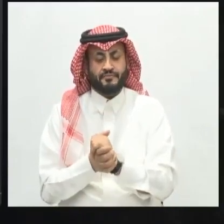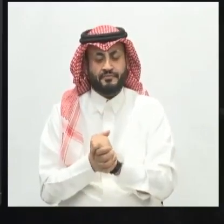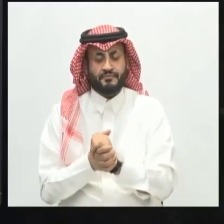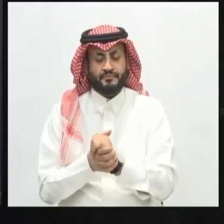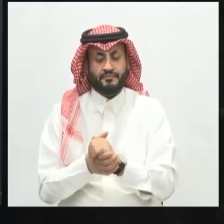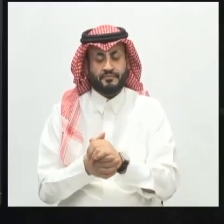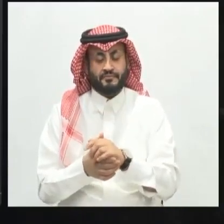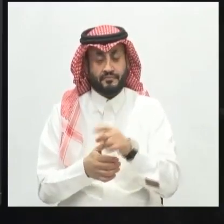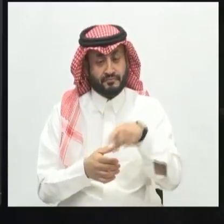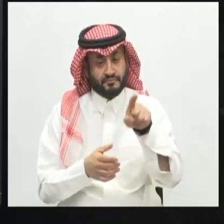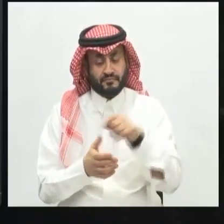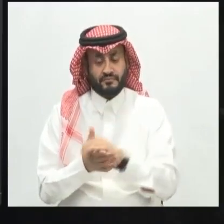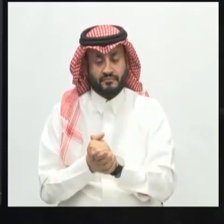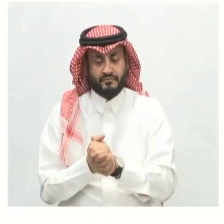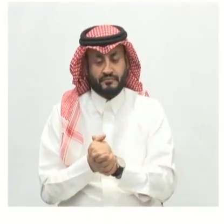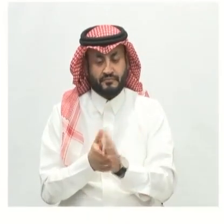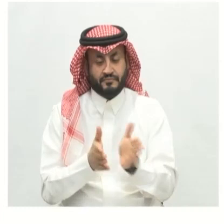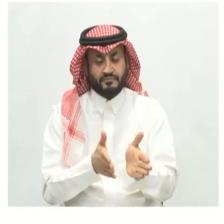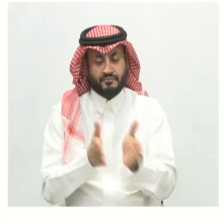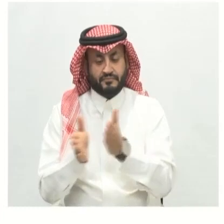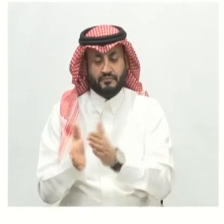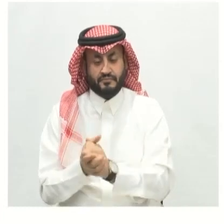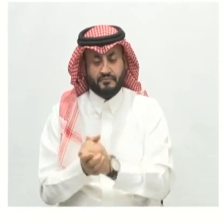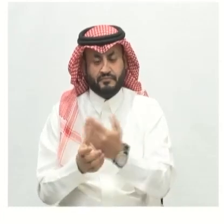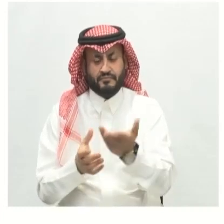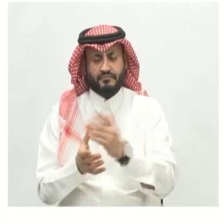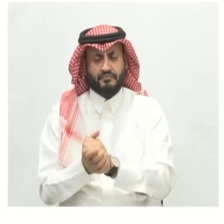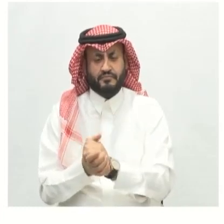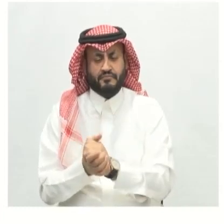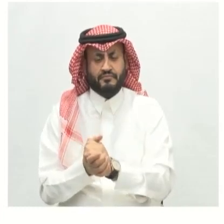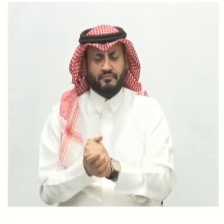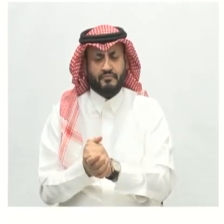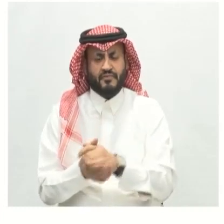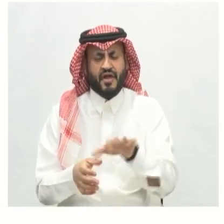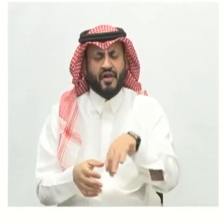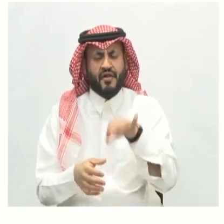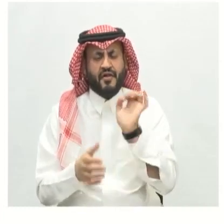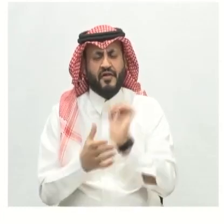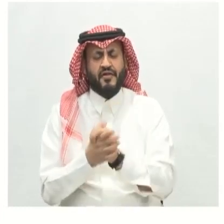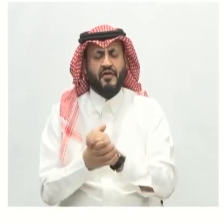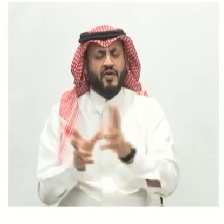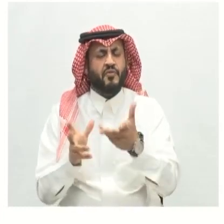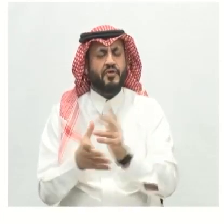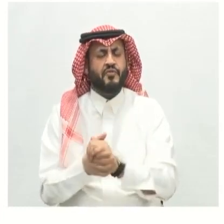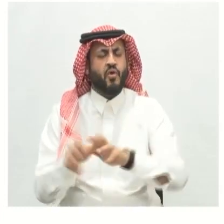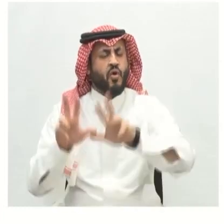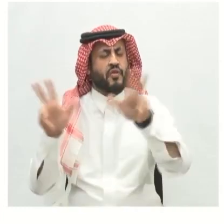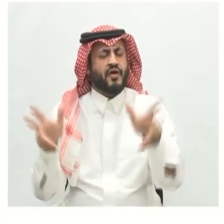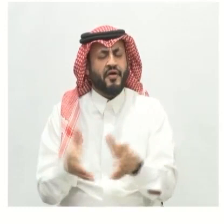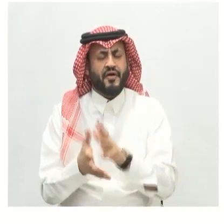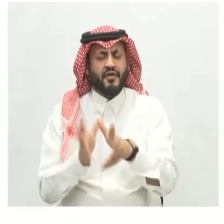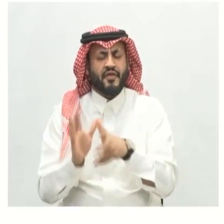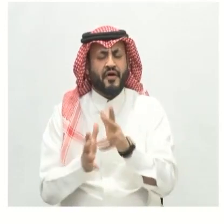بارك الله فيكم ننتقل الان الى نستنتج سويا مظاهر الذوق العام من